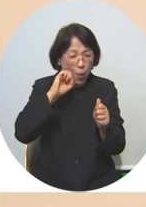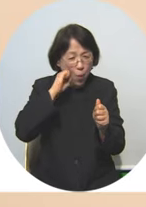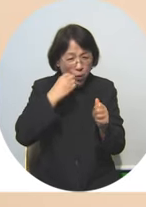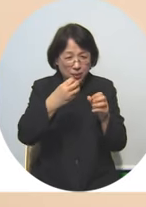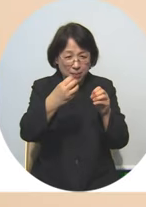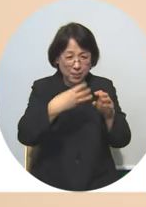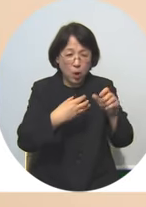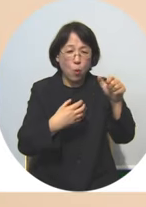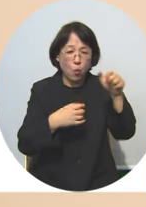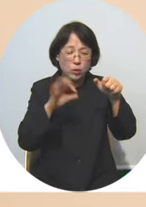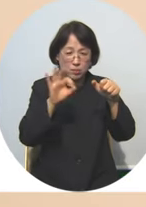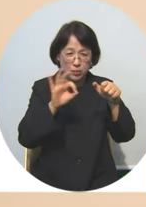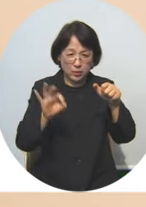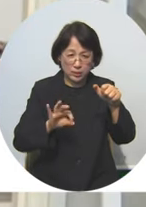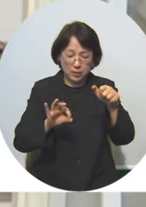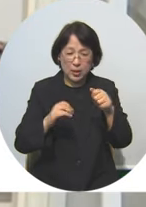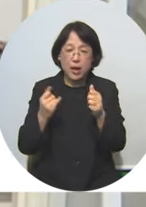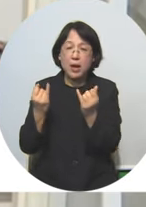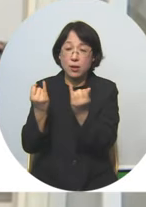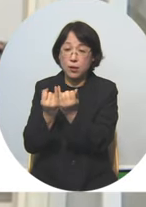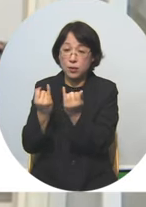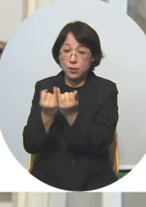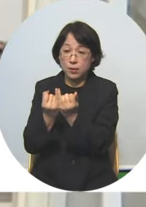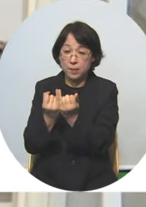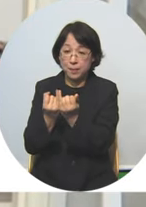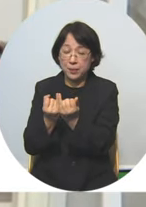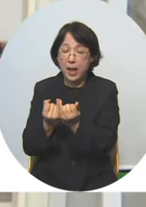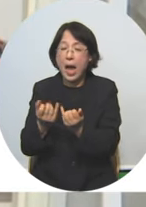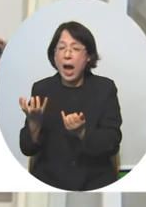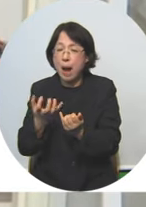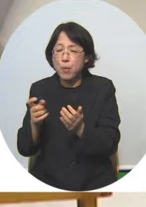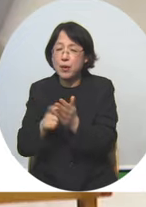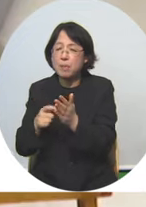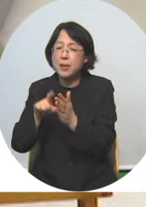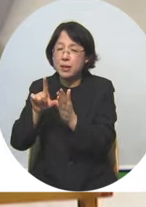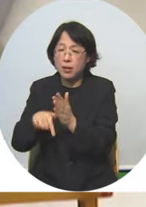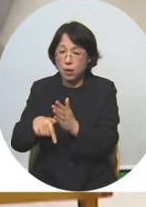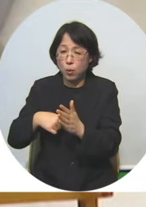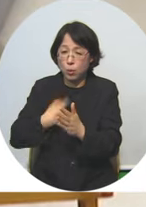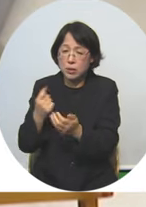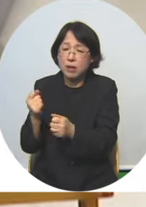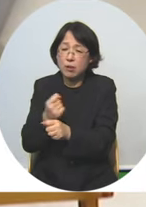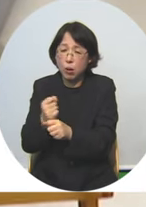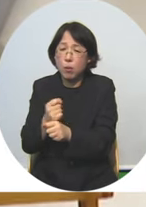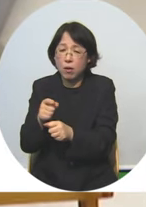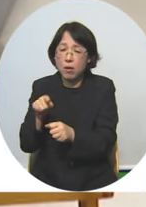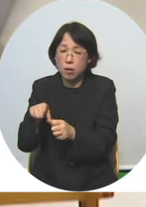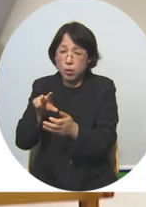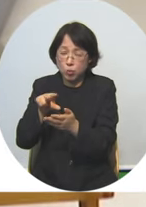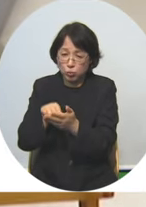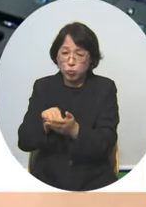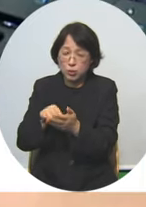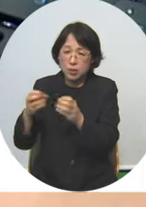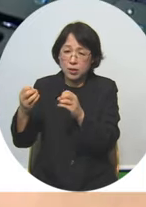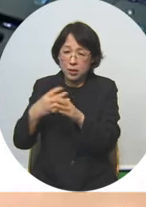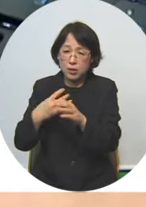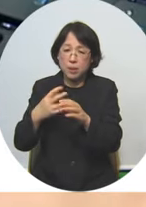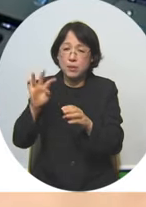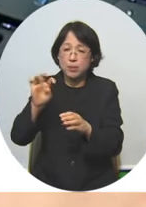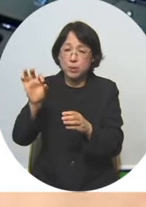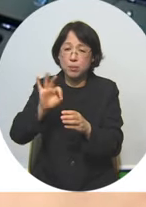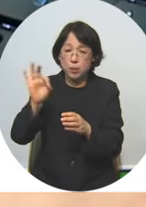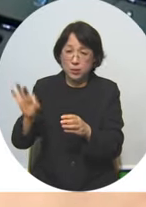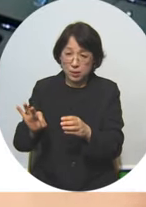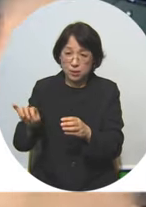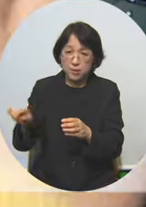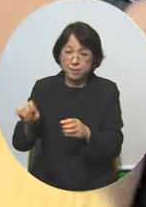응답이 53%, 여성은 아프거나 위급할 때 혼자서 대처가 38.5%로 가장 높은